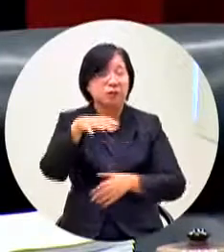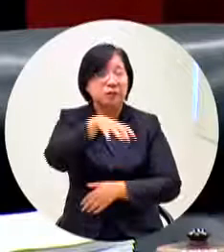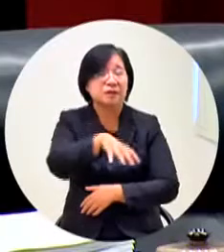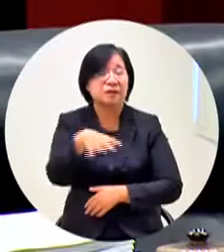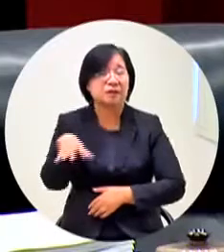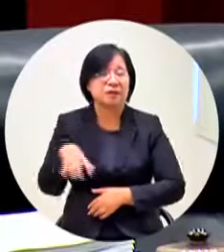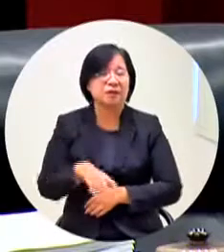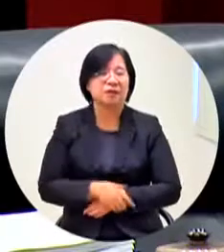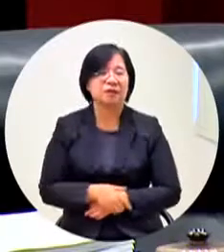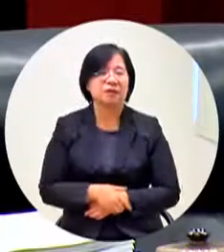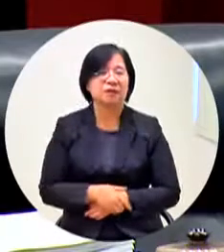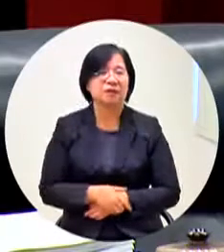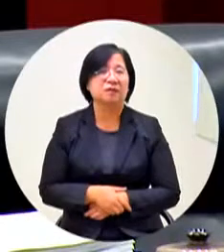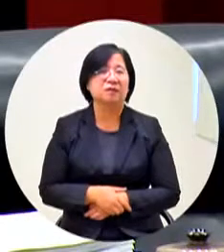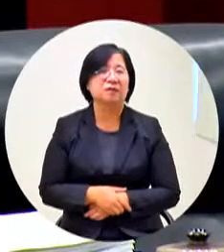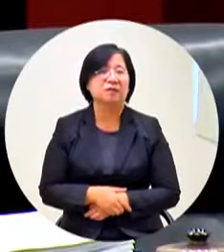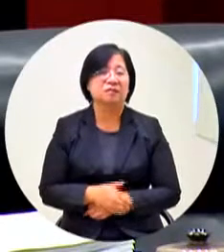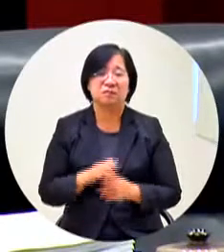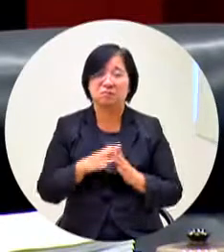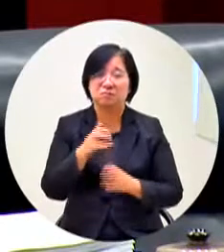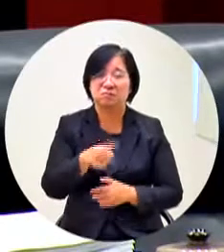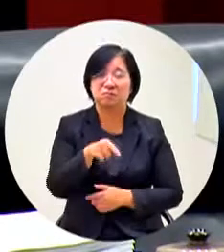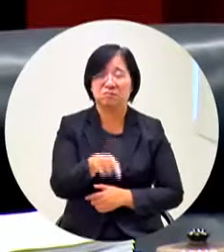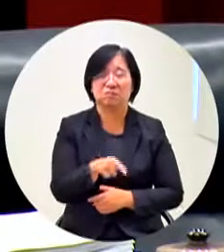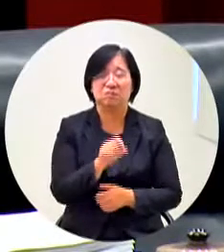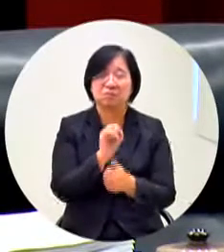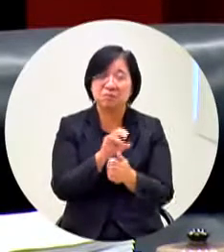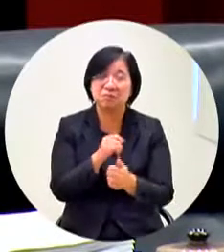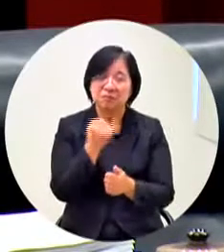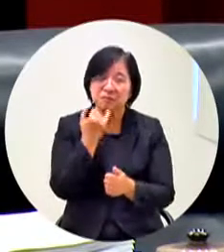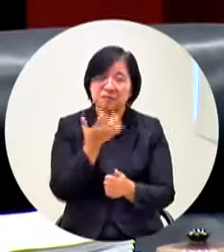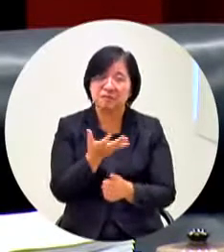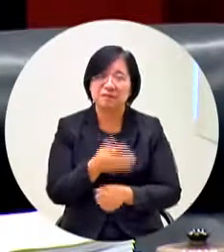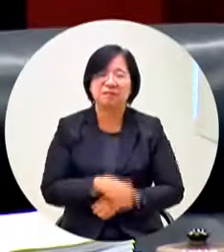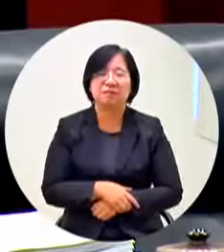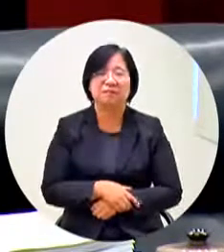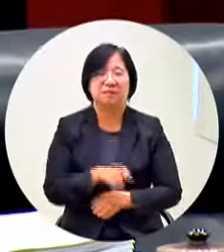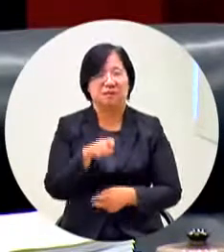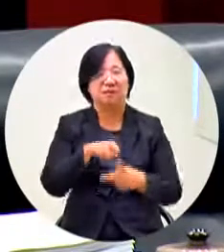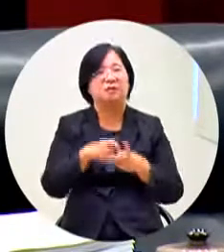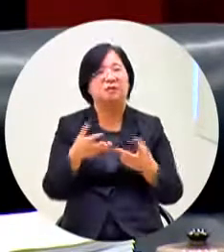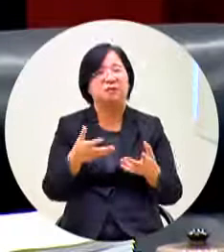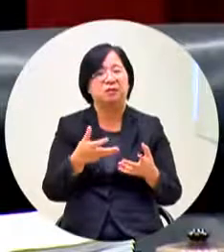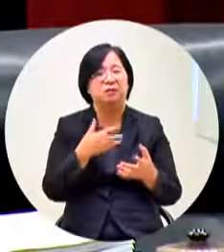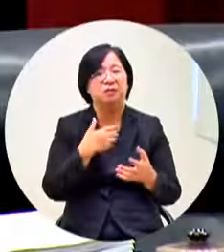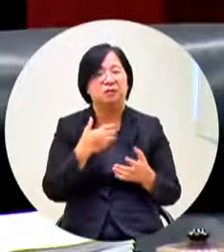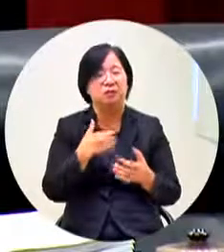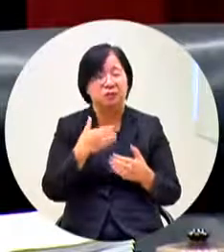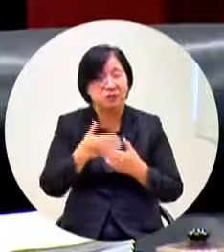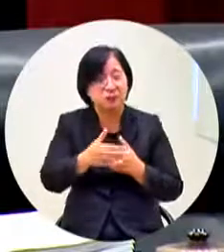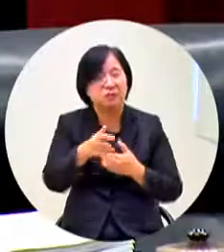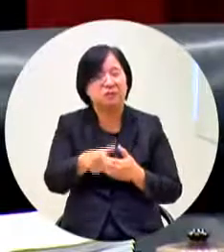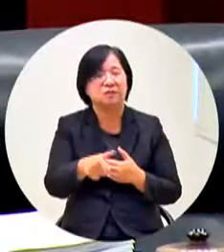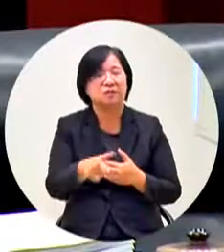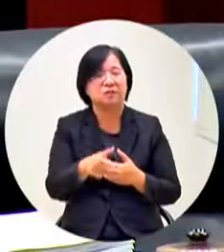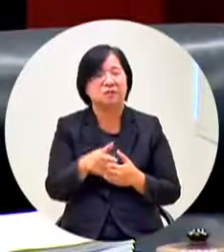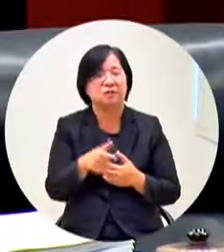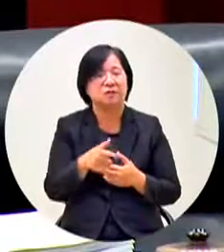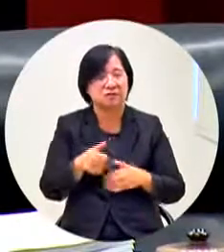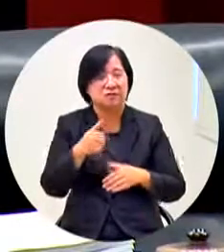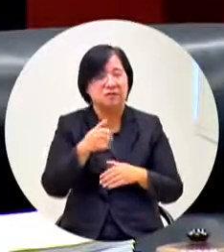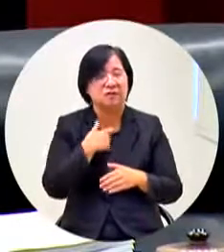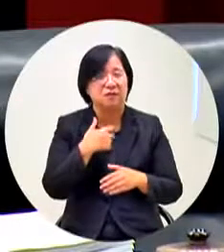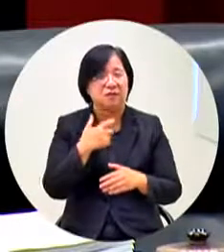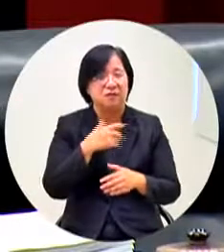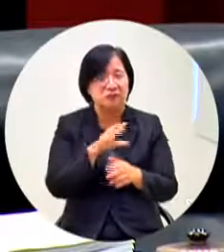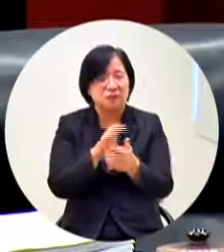市长，这个跟你讲应该也可以啦，因为你也是工程出身的啦，我也希望拜托你跟他们也